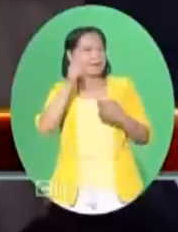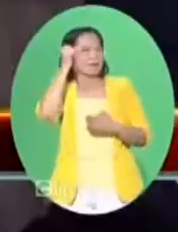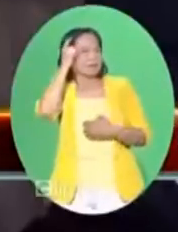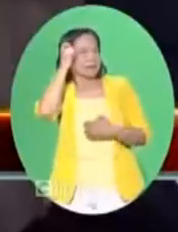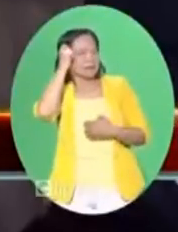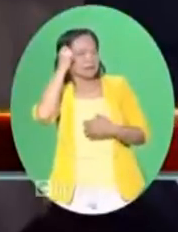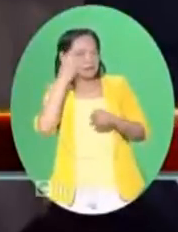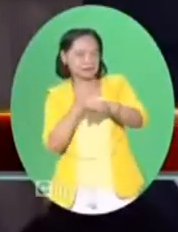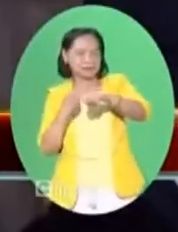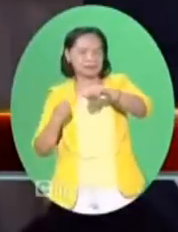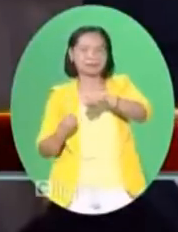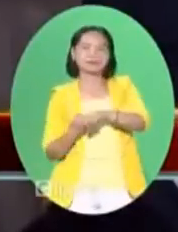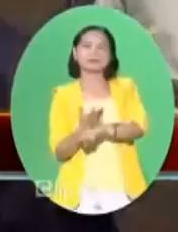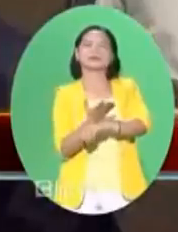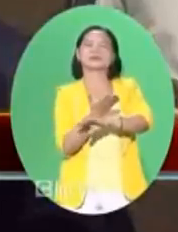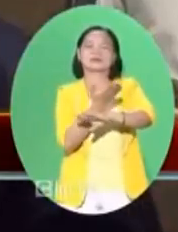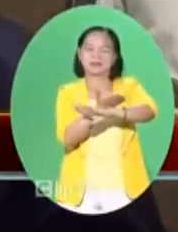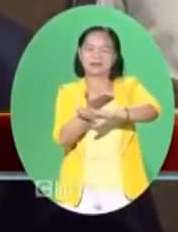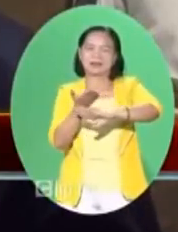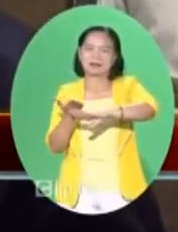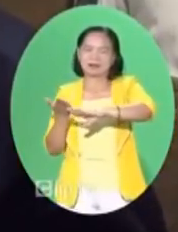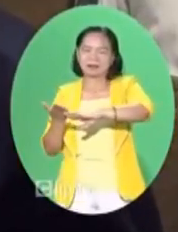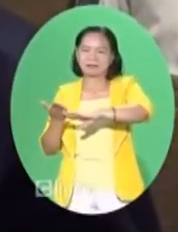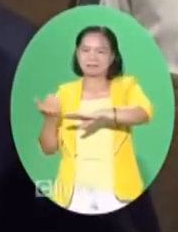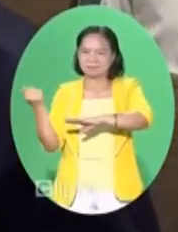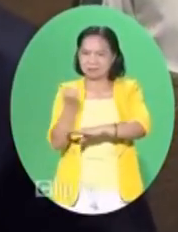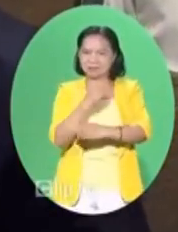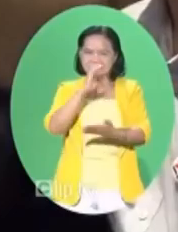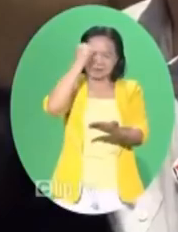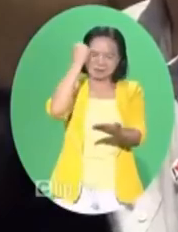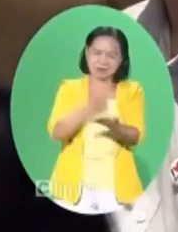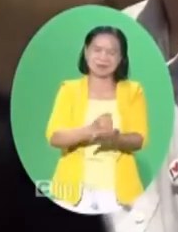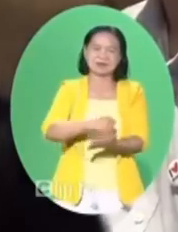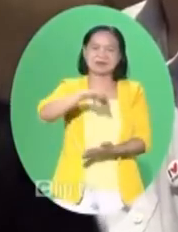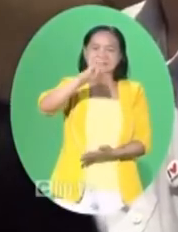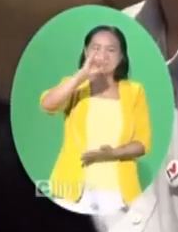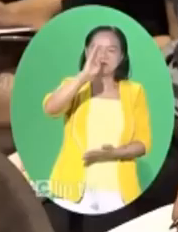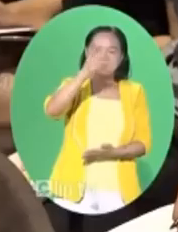sản xuất sản phẩm. Ngay cả sau khi đạt được chứng nhận, EPA vẫn